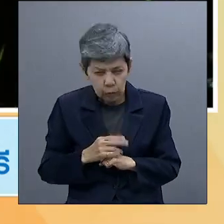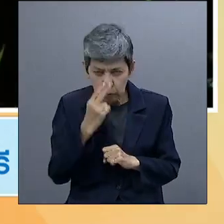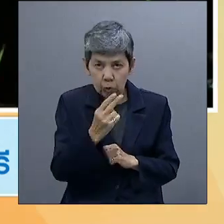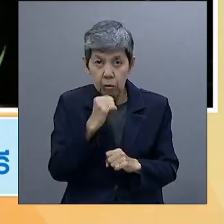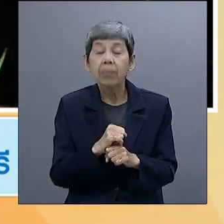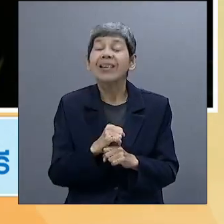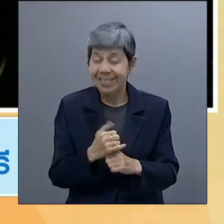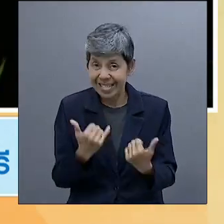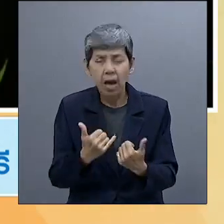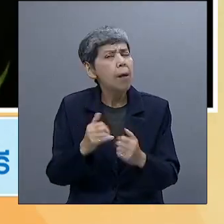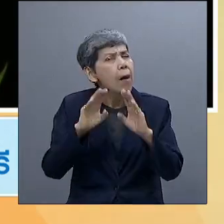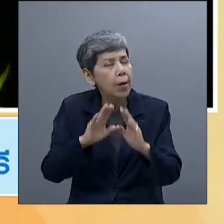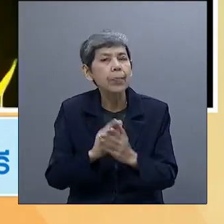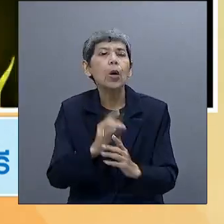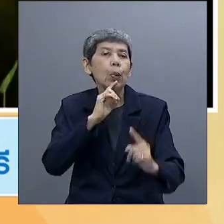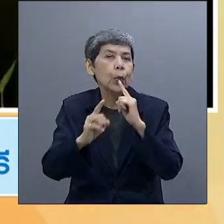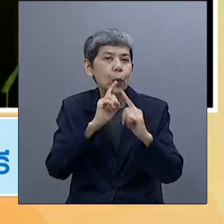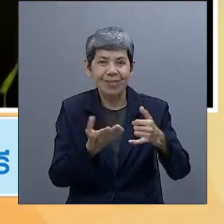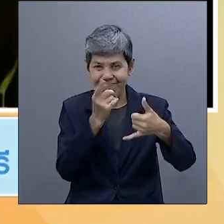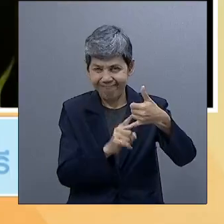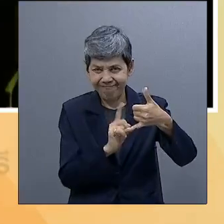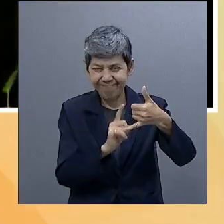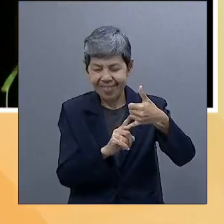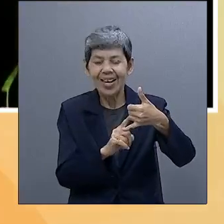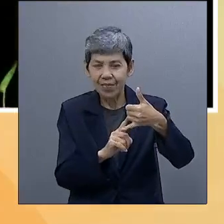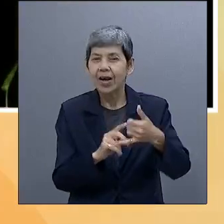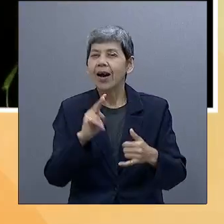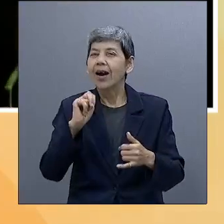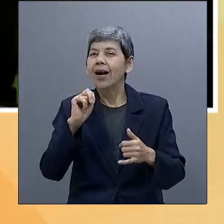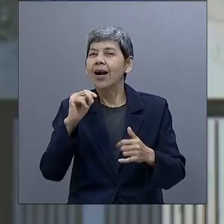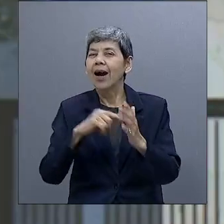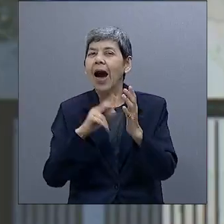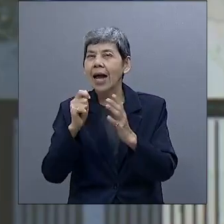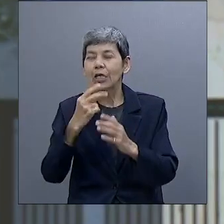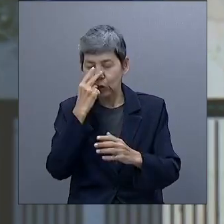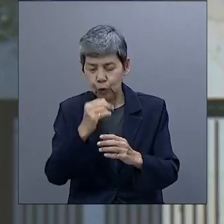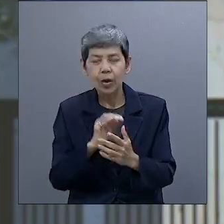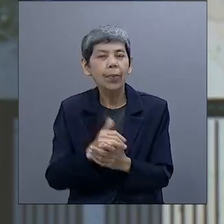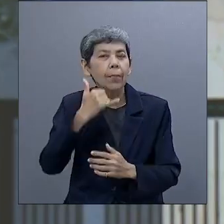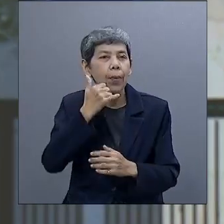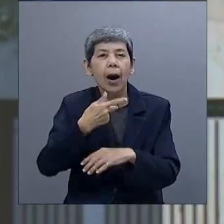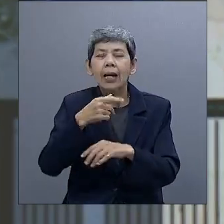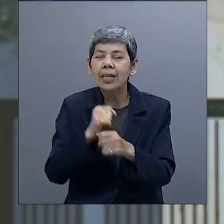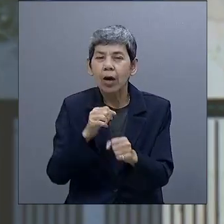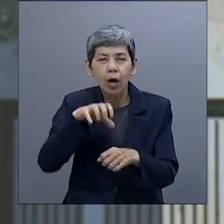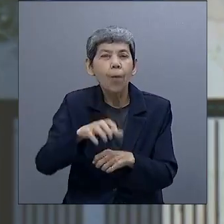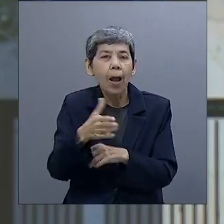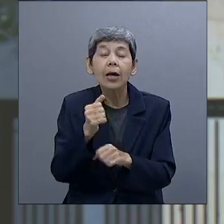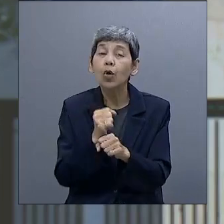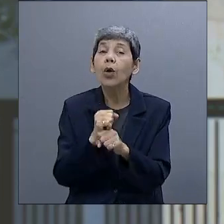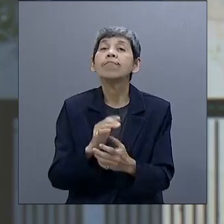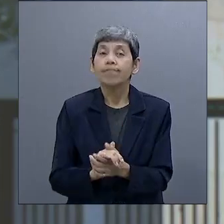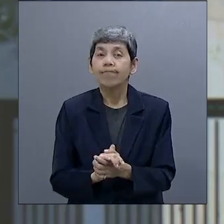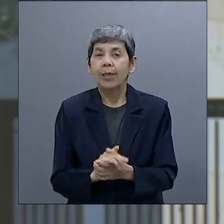ความคืบหน้าจะเป็นอย่างไรพูดคุยกับท่านนี้เลยค่ะคุณอนันต์สุนทรประมงจังหวัดราชบุรีอยู่ในสายกับเราเรียบร้อยแล้วค่ะสวัสดีค่ะท่าน